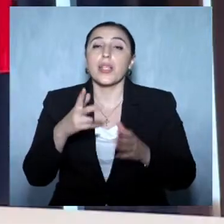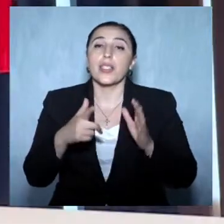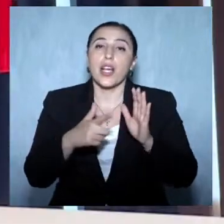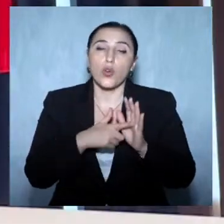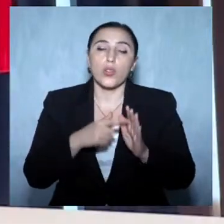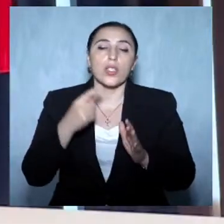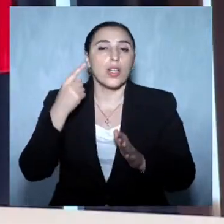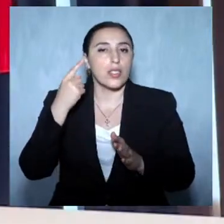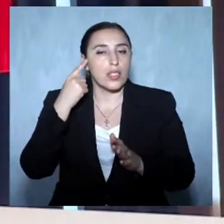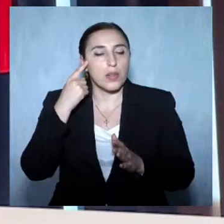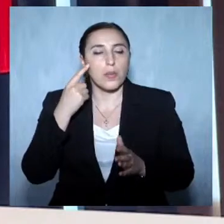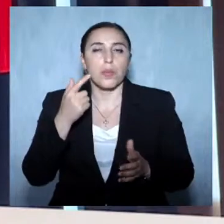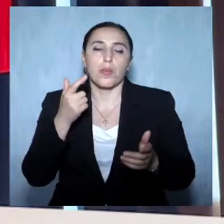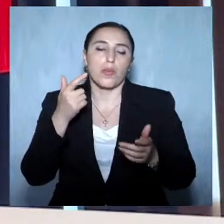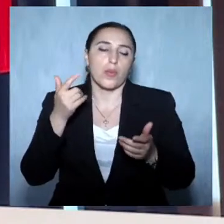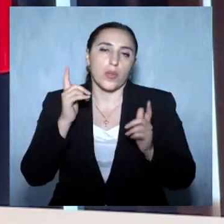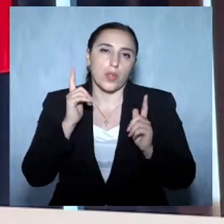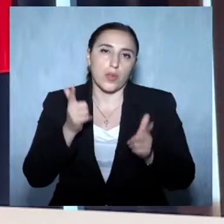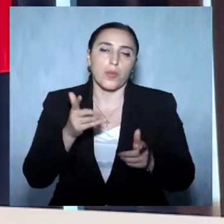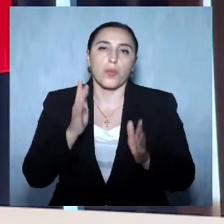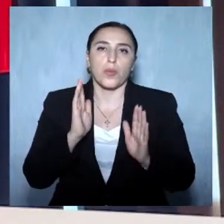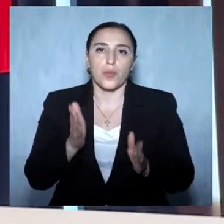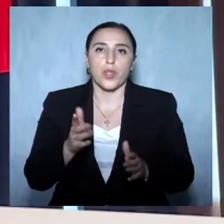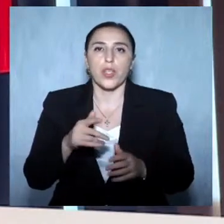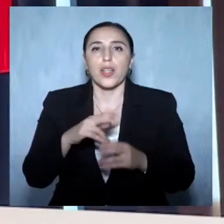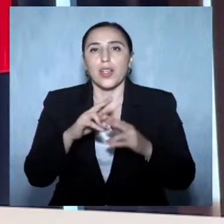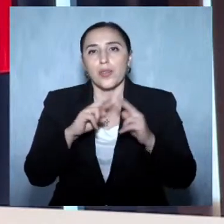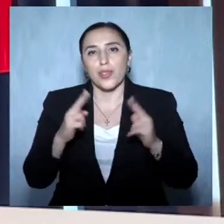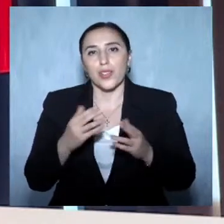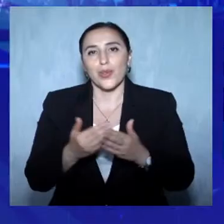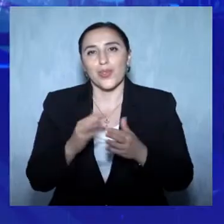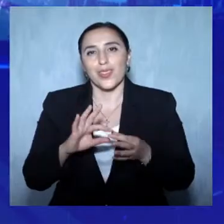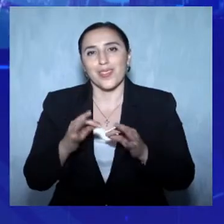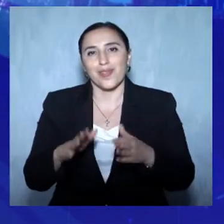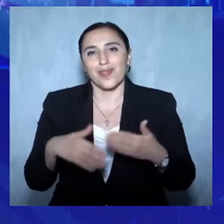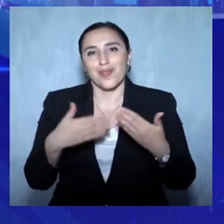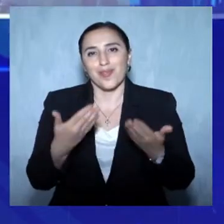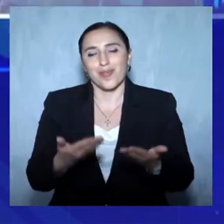-ին։ Շամի միջազգային միուս լուրերը տես աշարով։